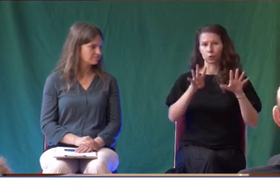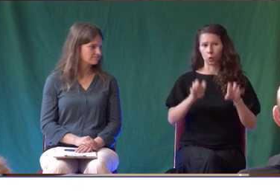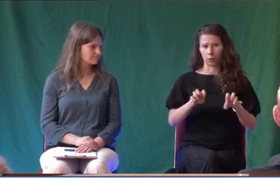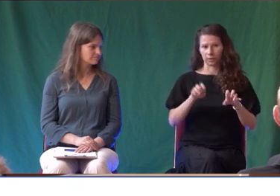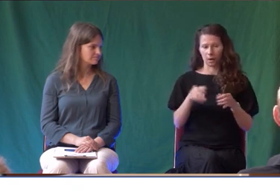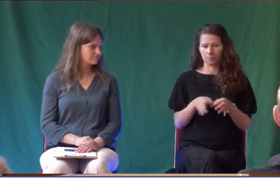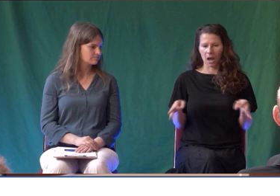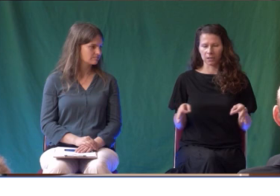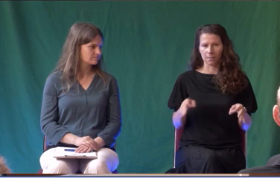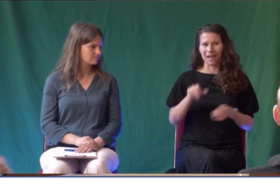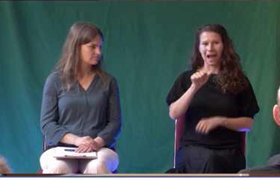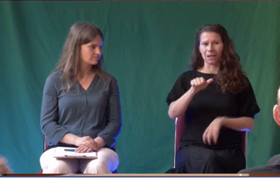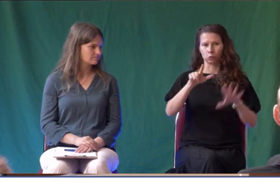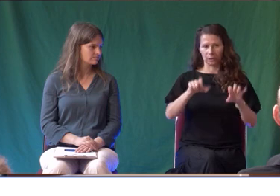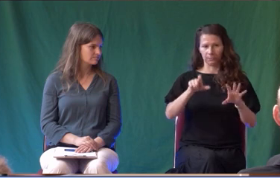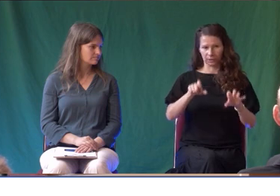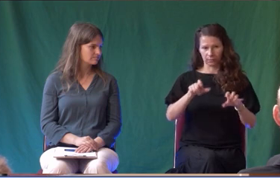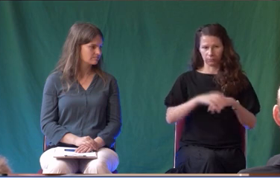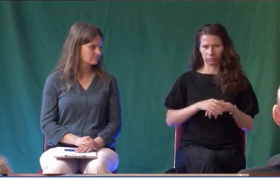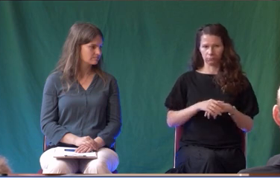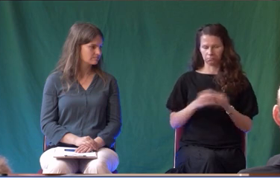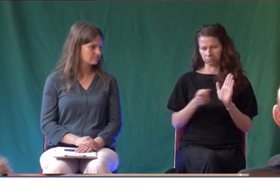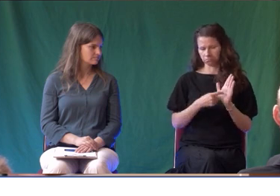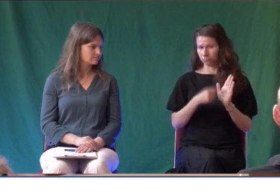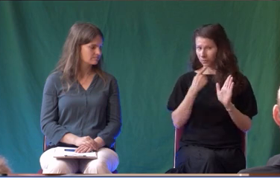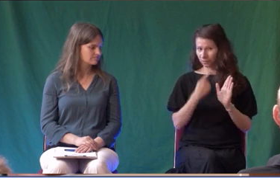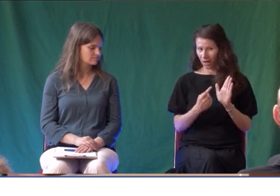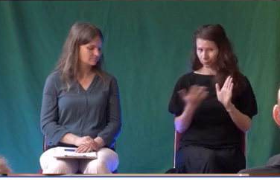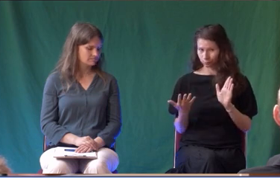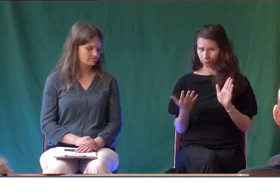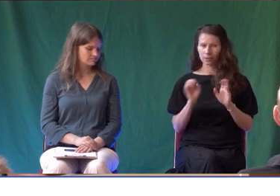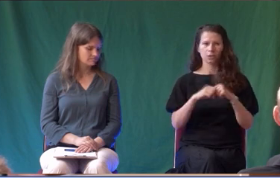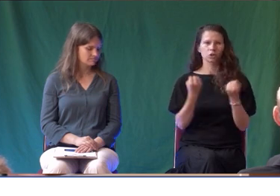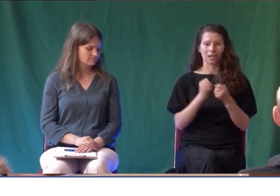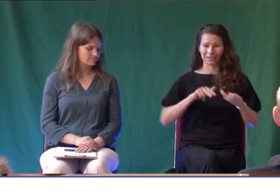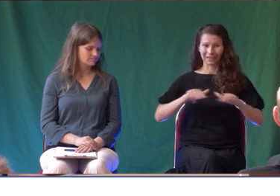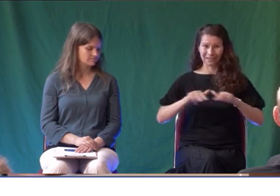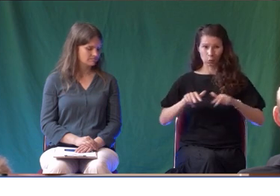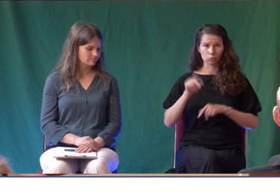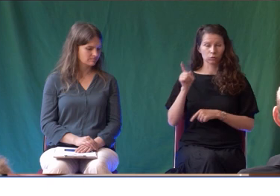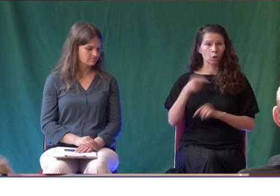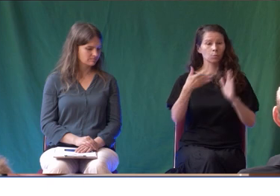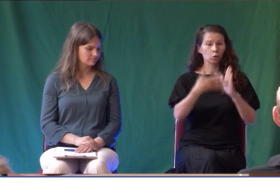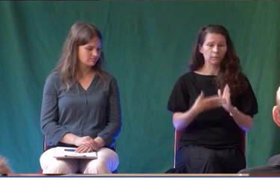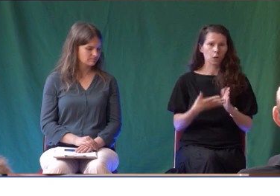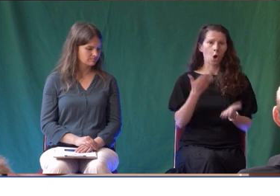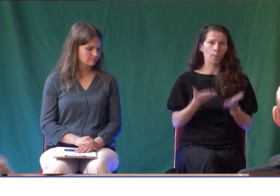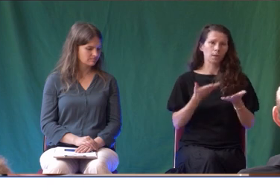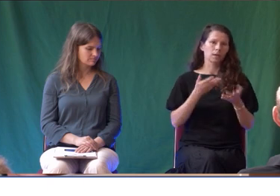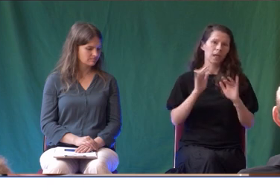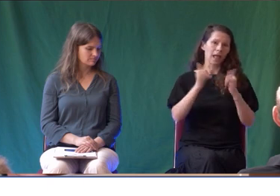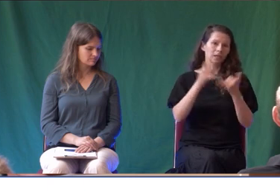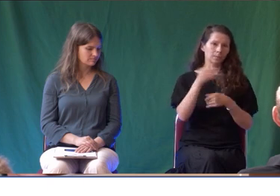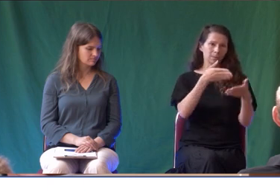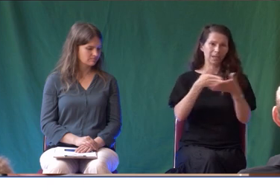Maßnahme 71 und dort steht halt drin die Staatsregierung prüft ob die Beratung und Unterstützung von Eltern